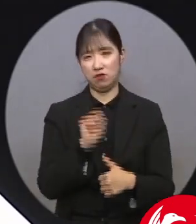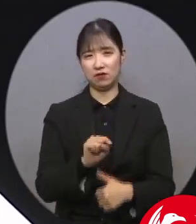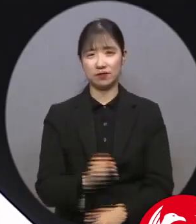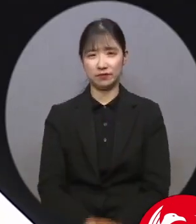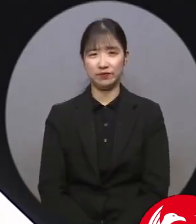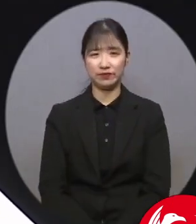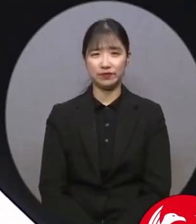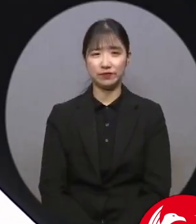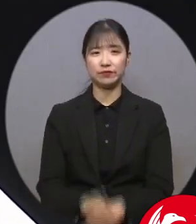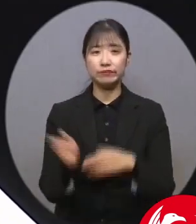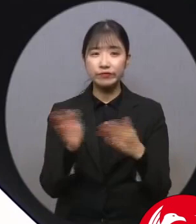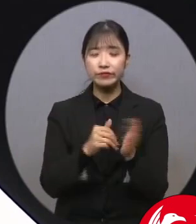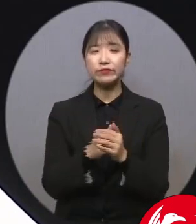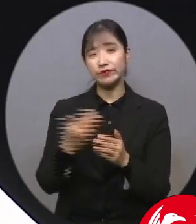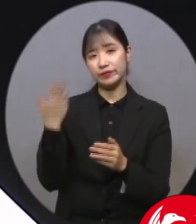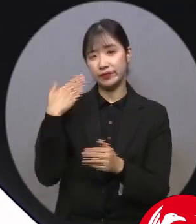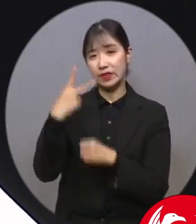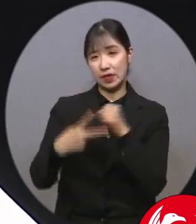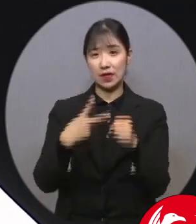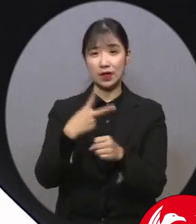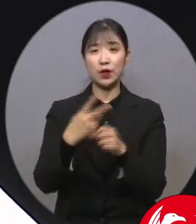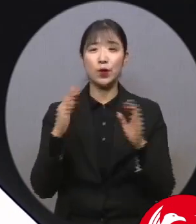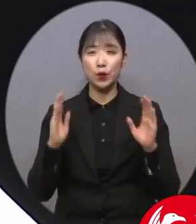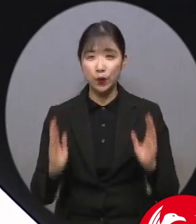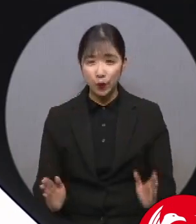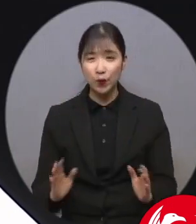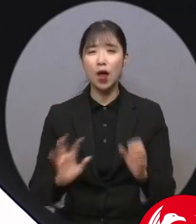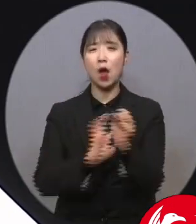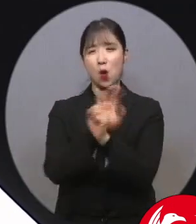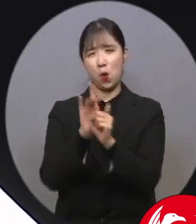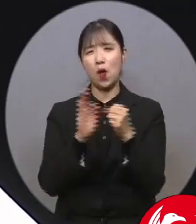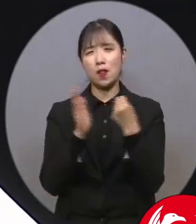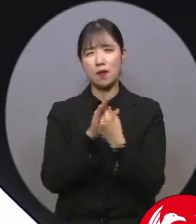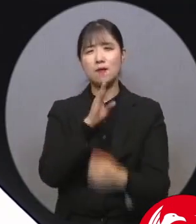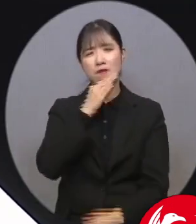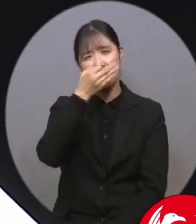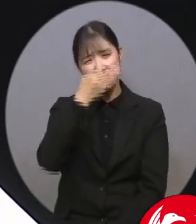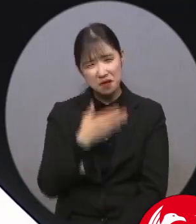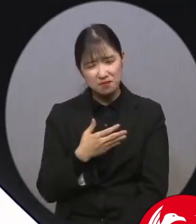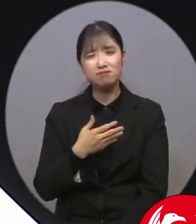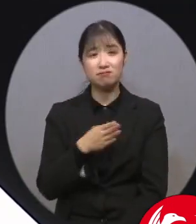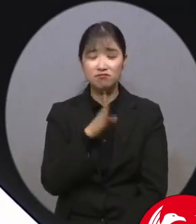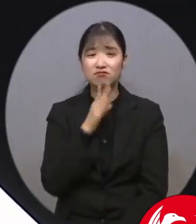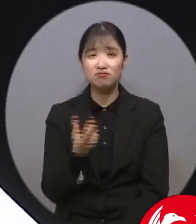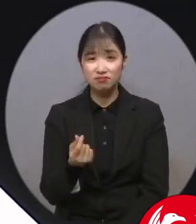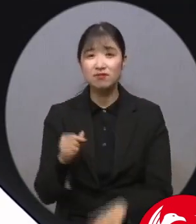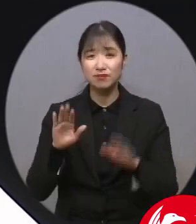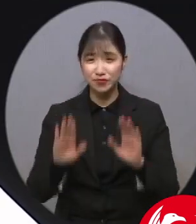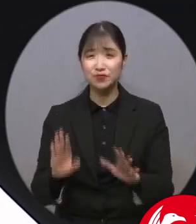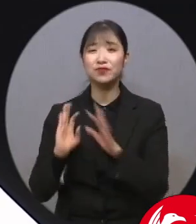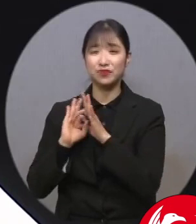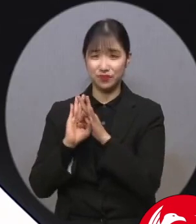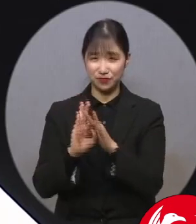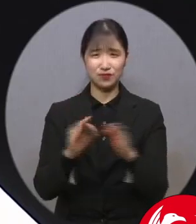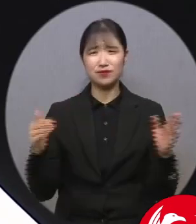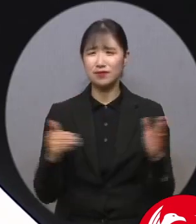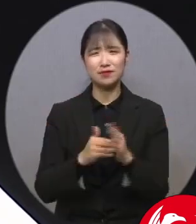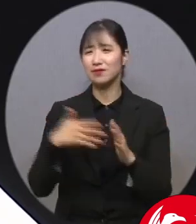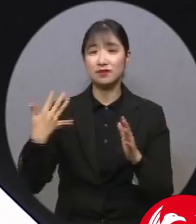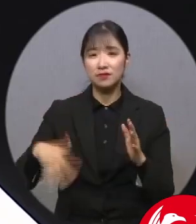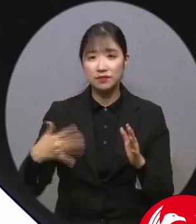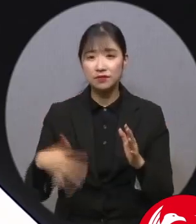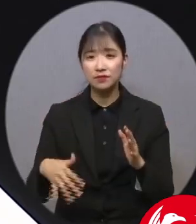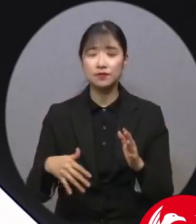지난 2년 동안 우리가 예. 코로나 때문에 아주 힘든 생활을 예, 예. 계속하고 있습니다. 사실 예, 예. 끝난 것도 아니고